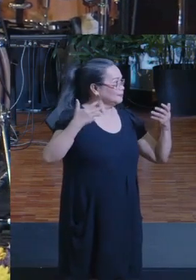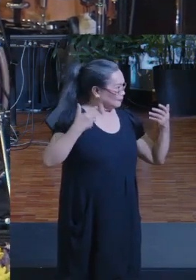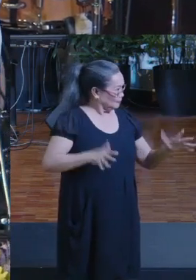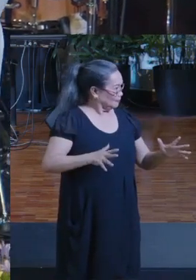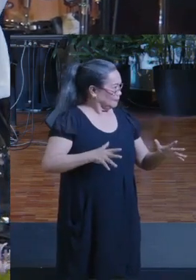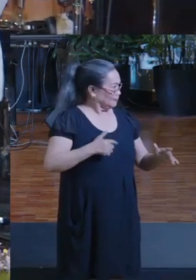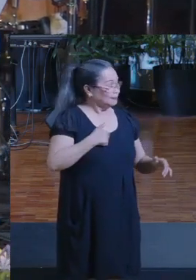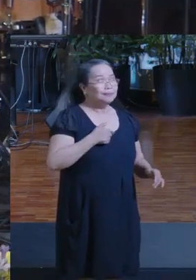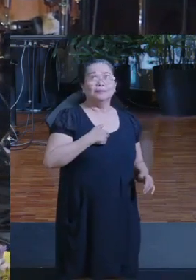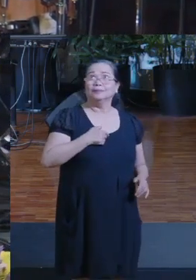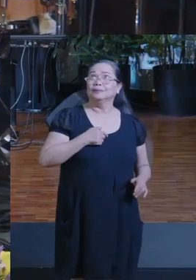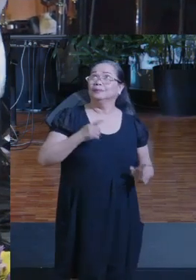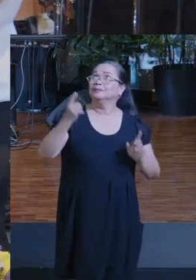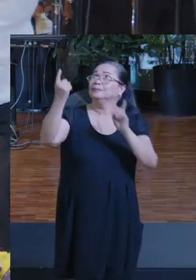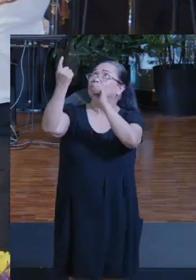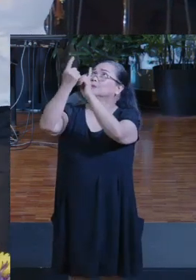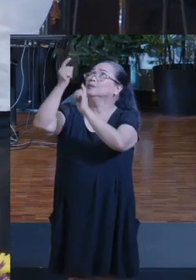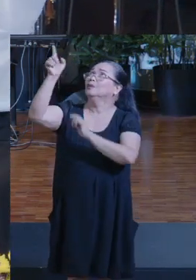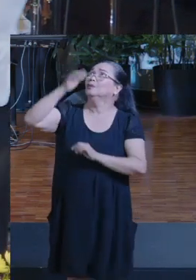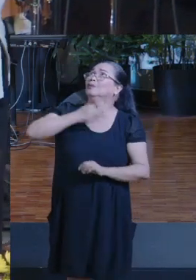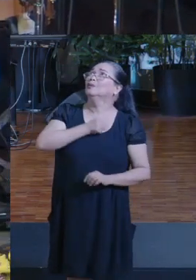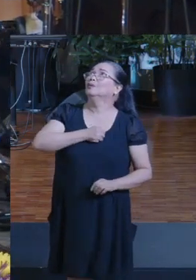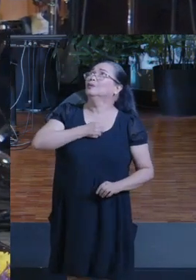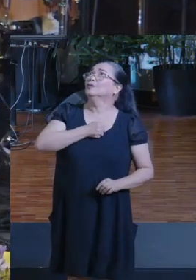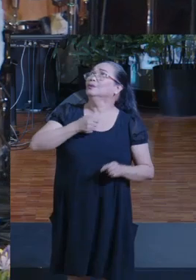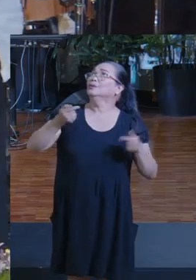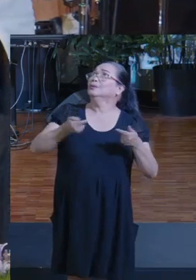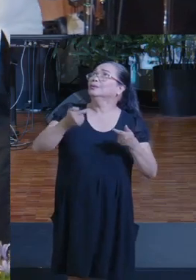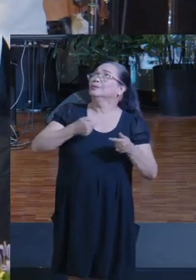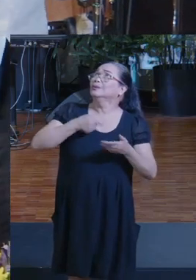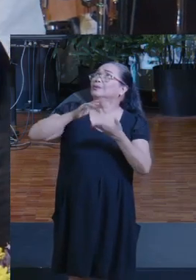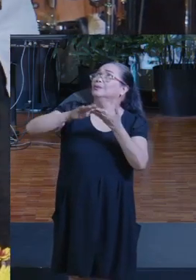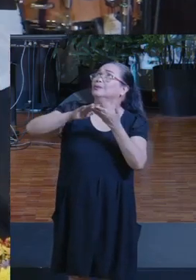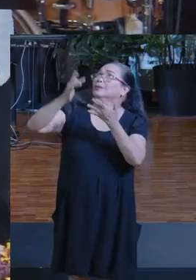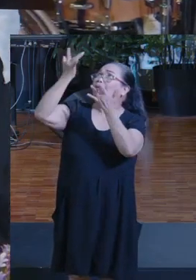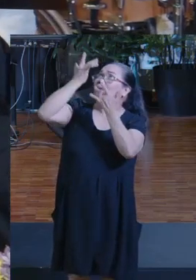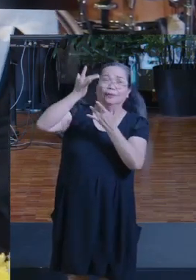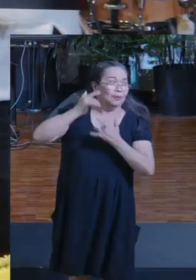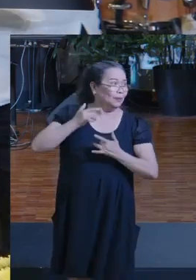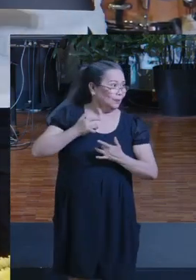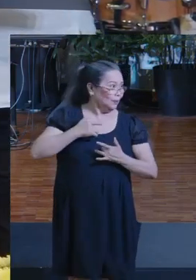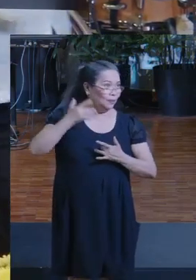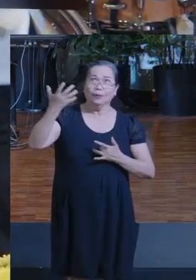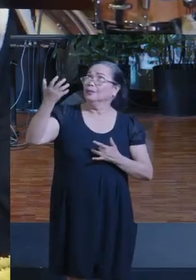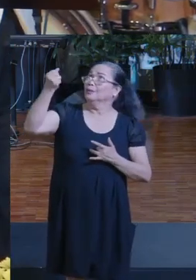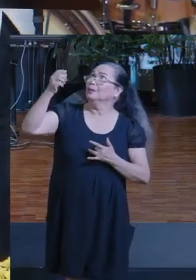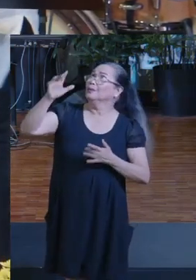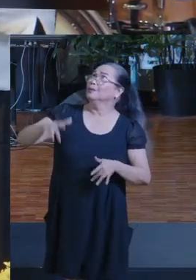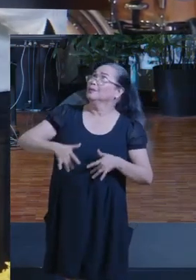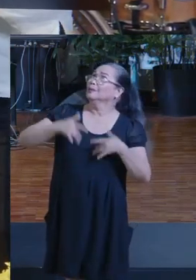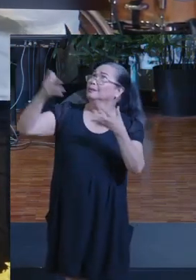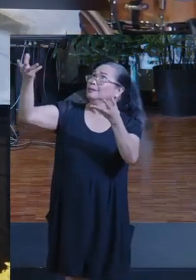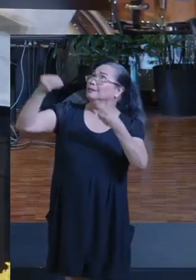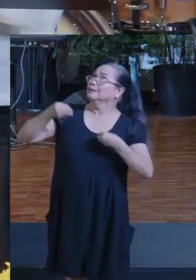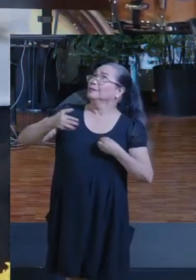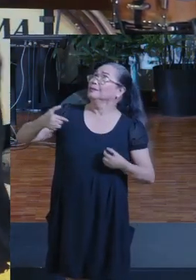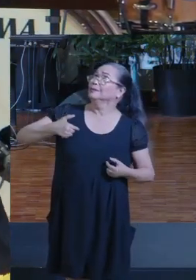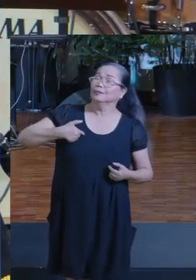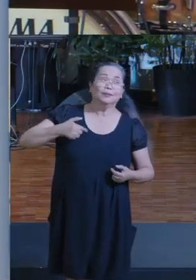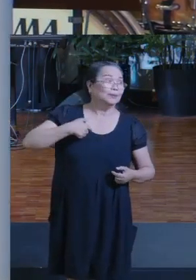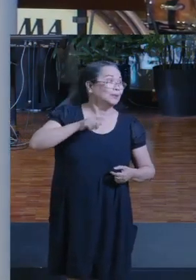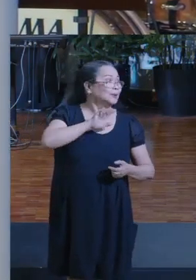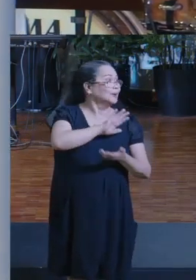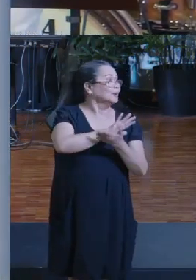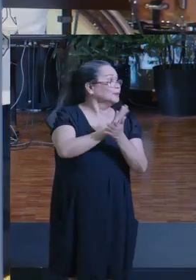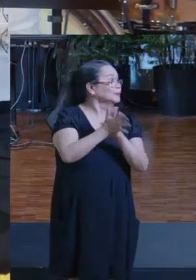kung kayo ay lumapit na sa Kanya at nanalig na ang kanyang perfect life ay kanyang ibibigay sa inyo at ang